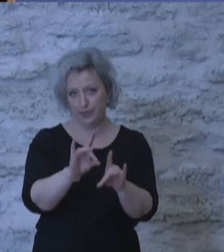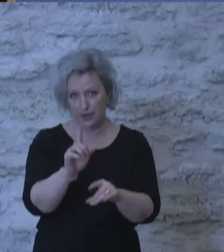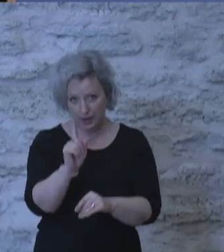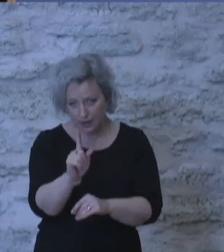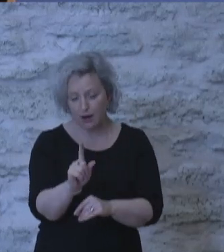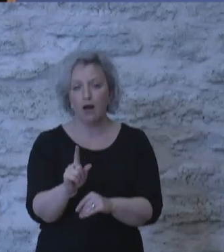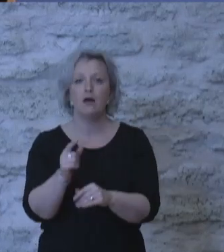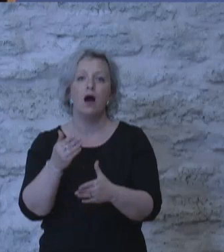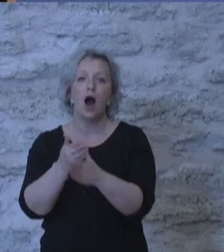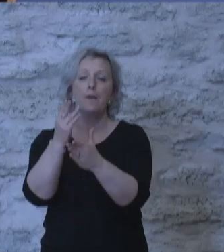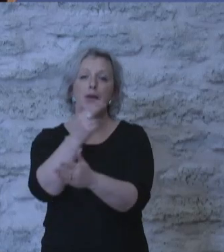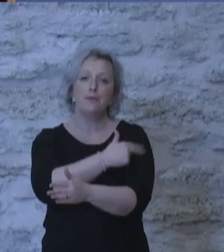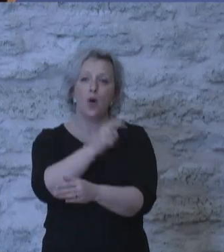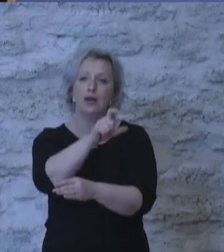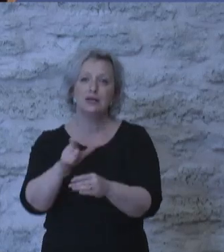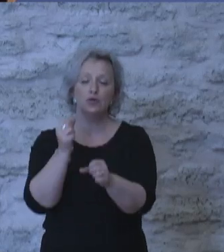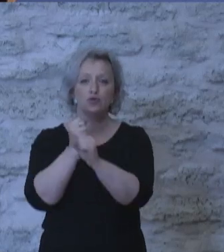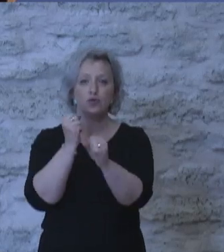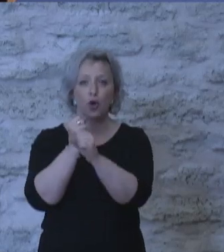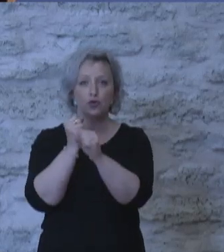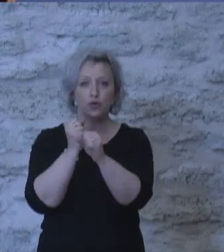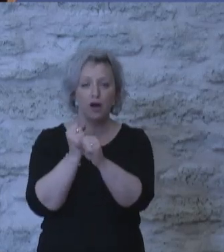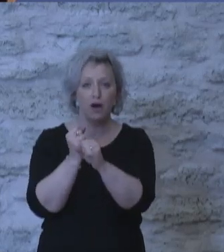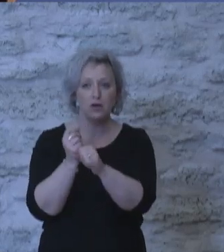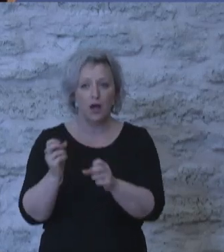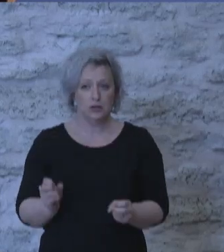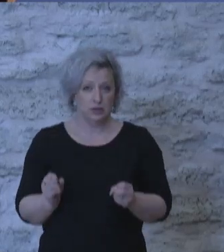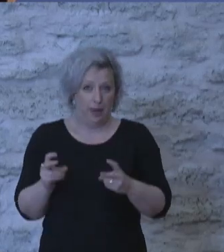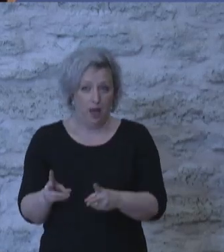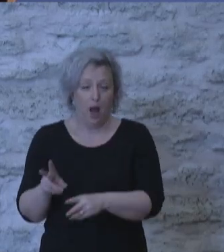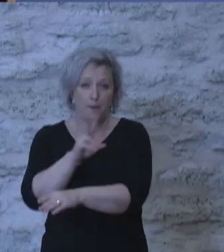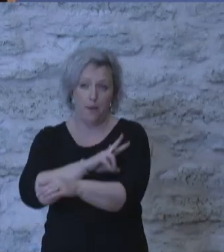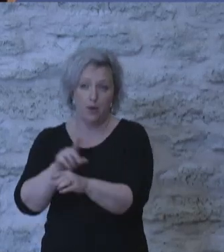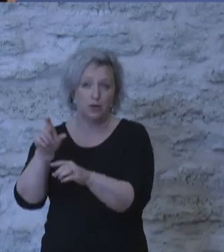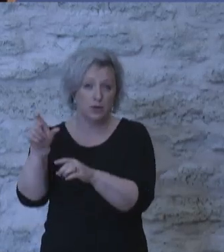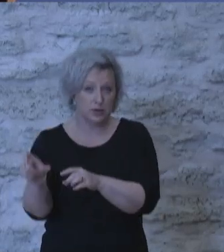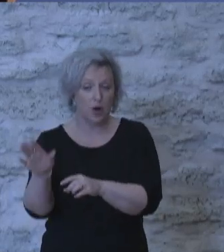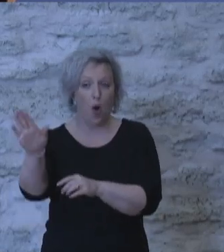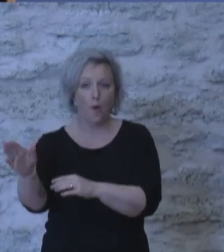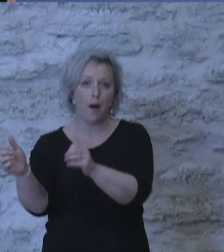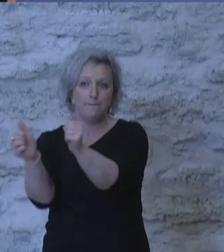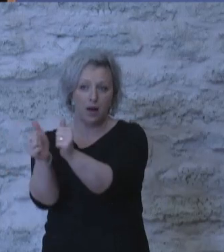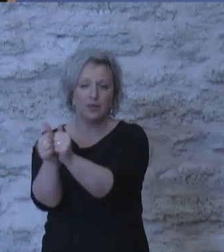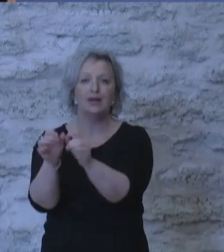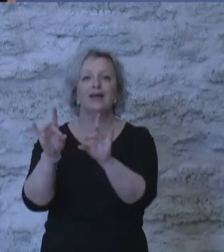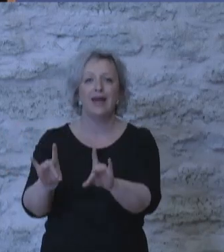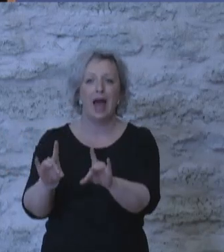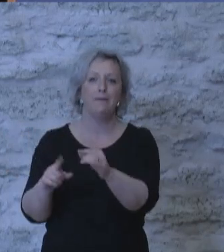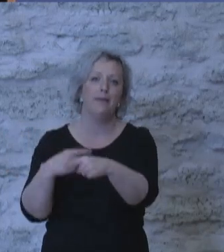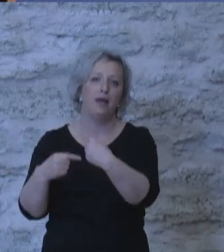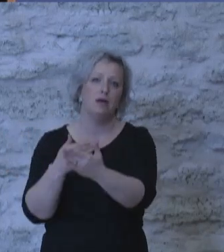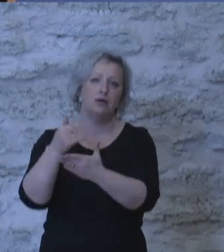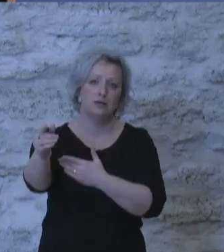abipolitseinikud töötavad professionaalsete politseinike partnerit teeme paarilistena, see samuti jääb. See tähendab seda, et